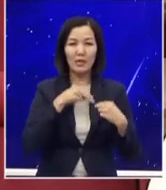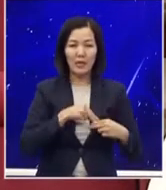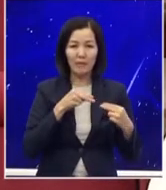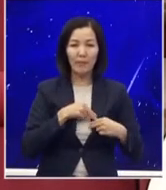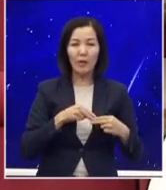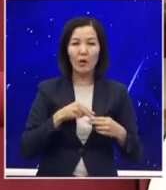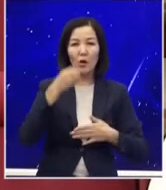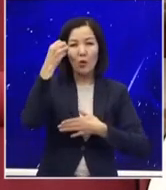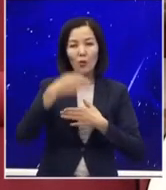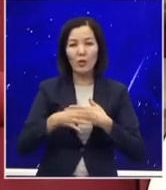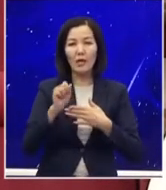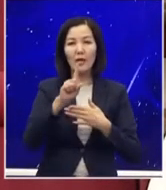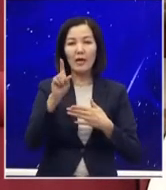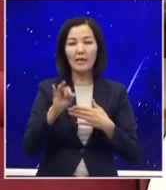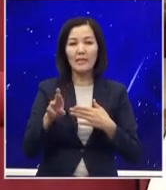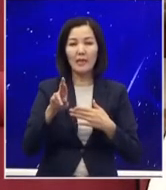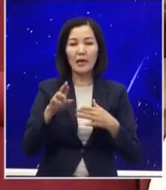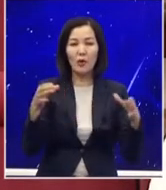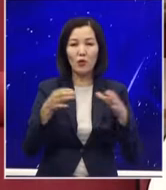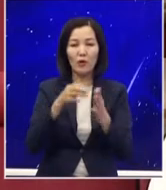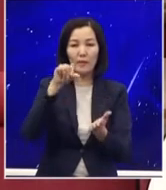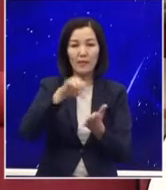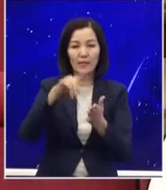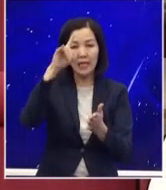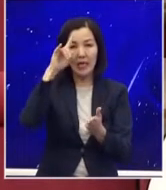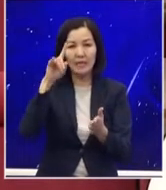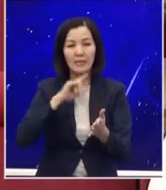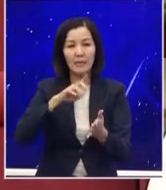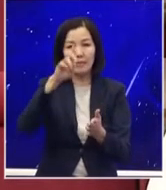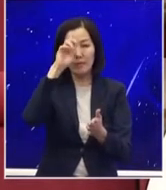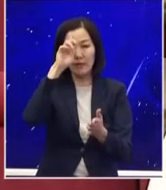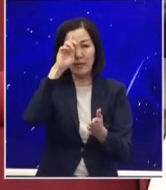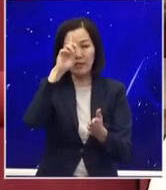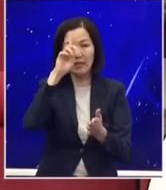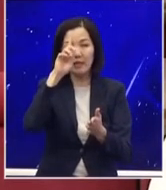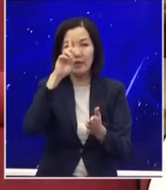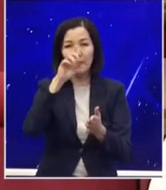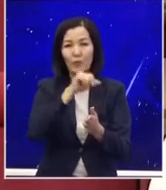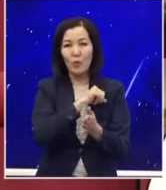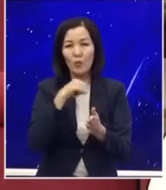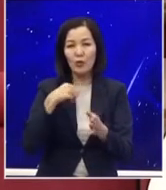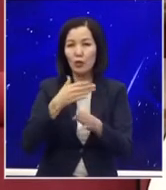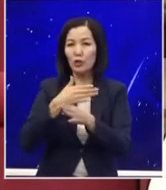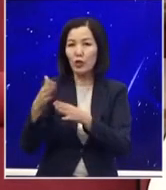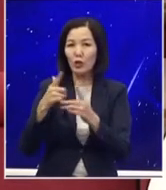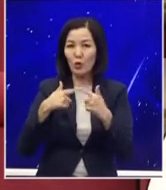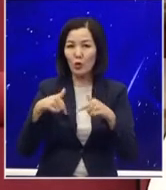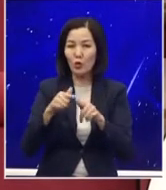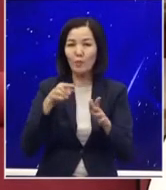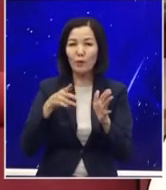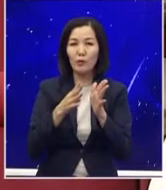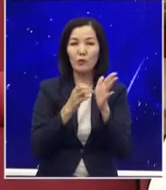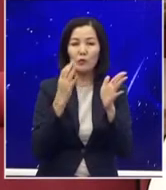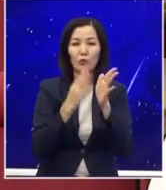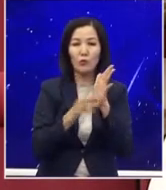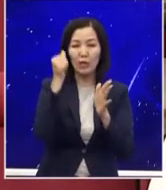Орталық Азия мүфтилердің құрамында болған Қазақстан мемлекетінің мүфтилігін дербес мүфтилік етіп құрып 1990